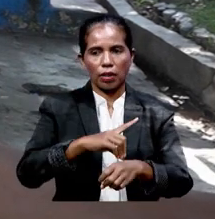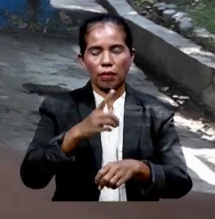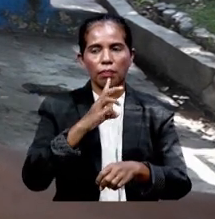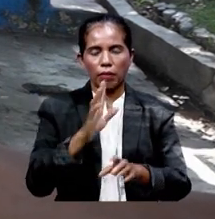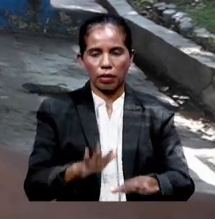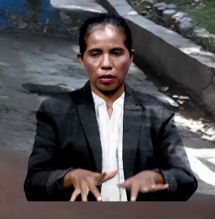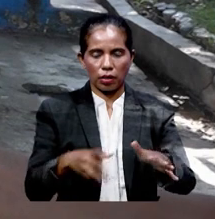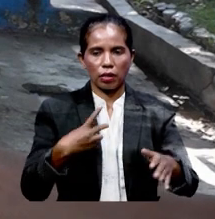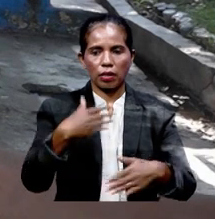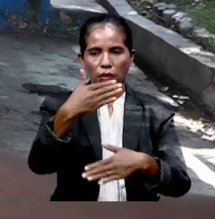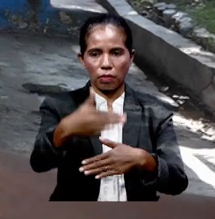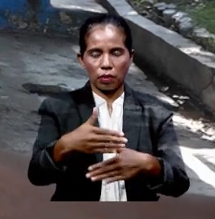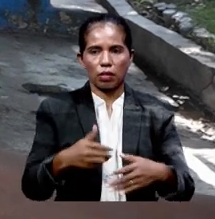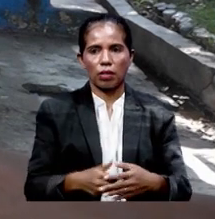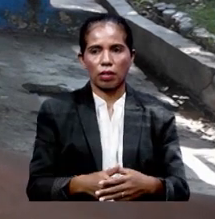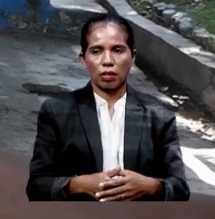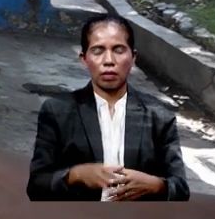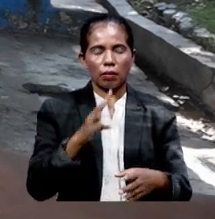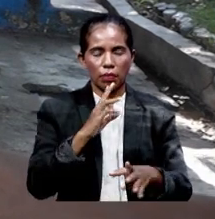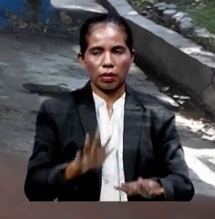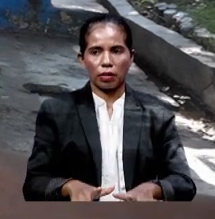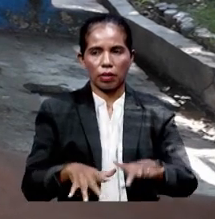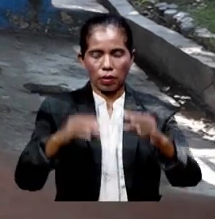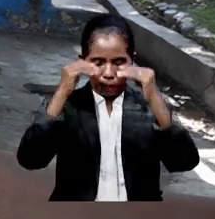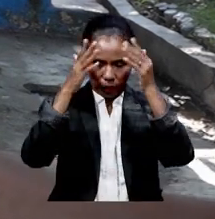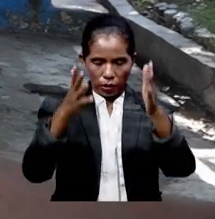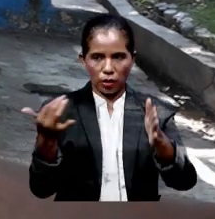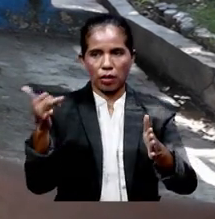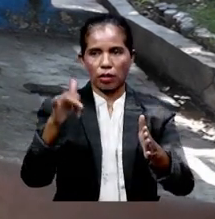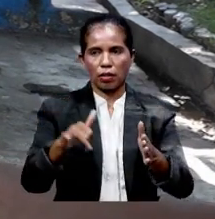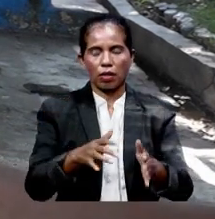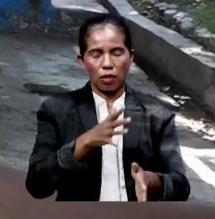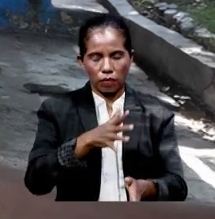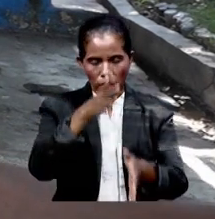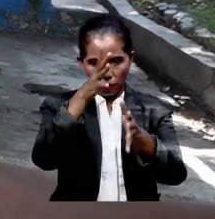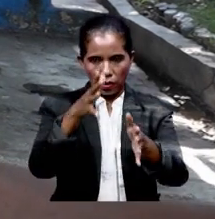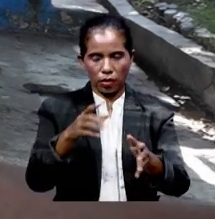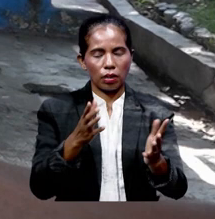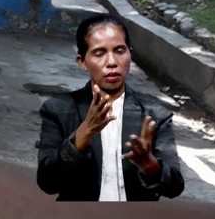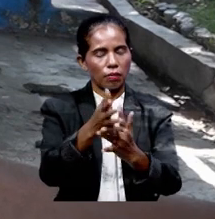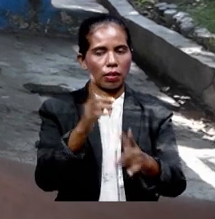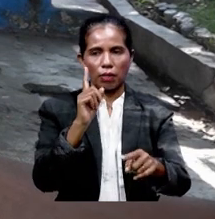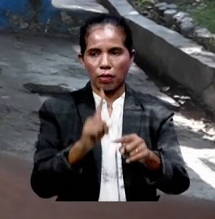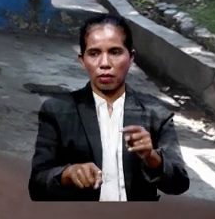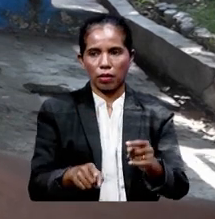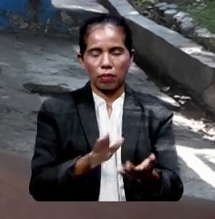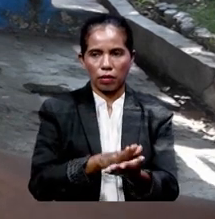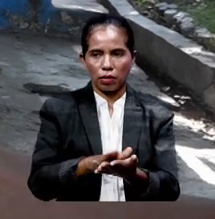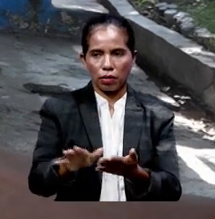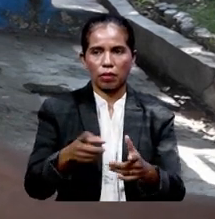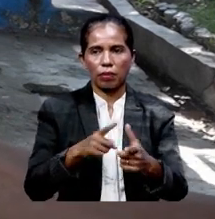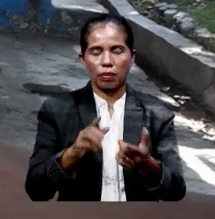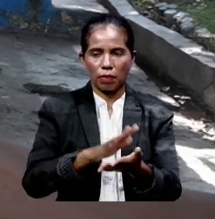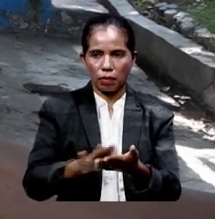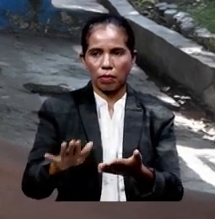ni yang oing ne banjir tegala jari profesor sira tamba balukan katua sferik jari tamba la dia tamba namdoras depois dia mia